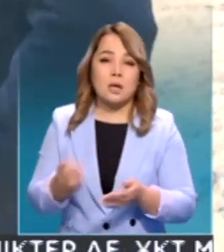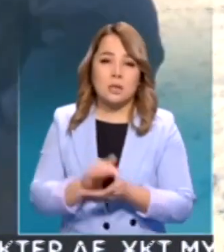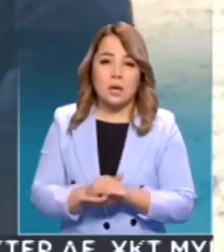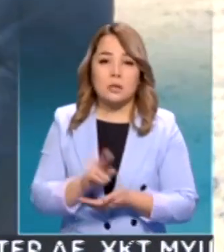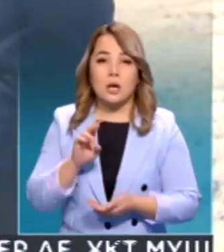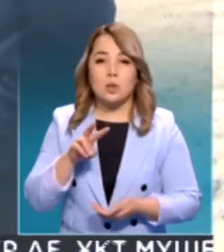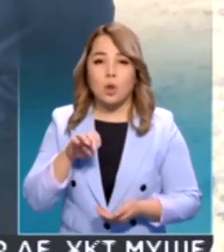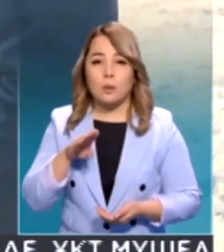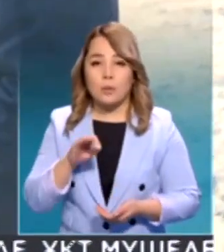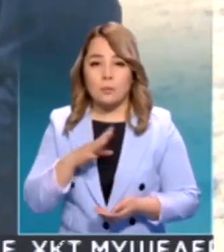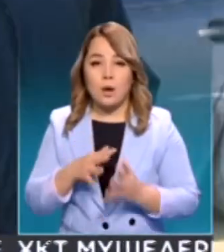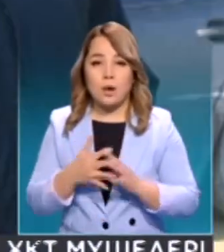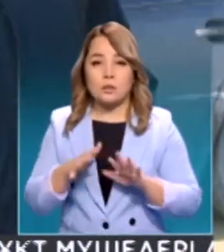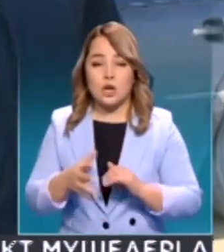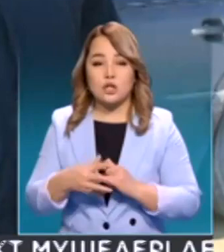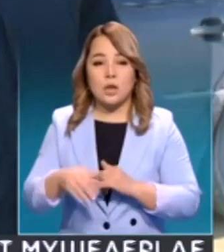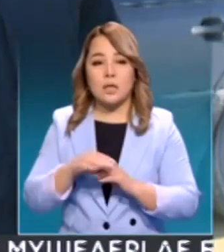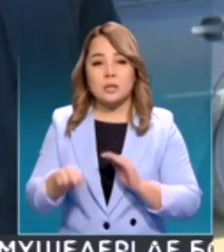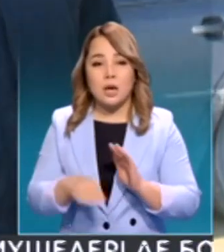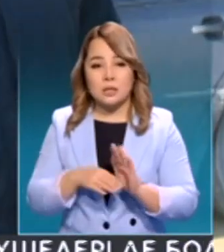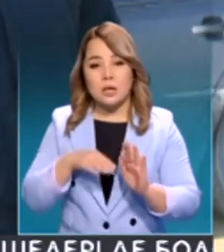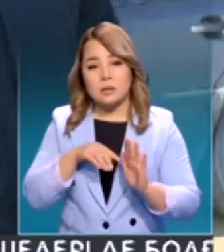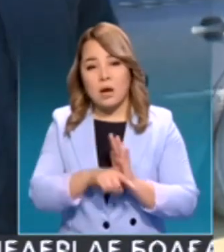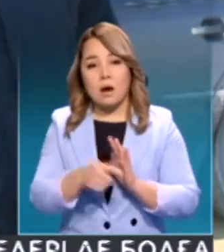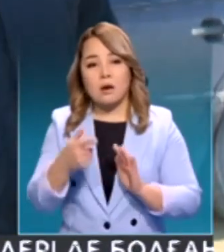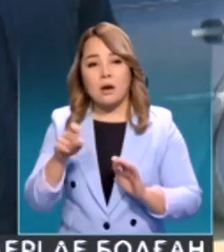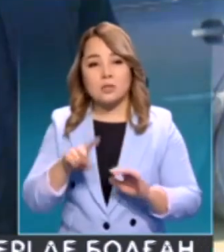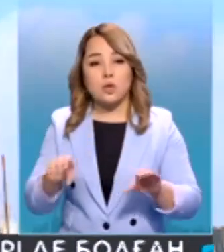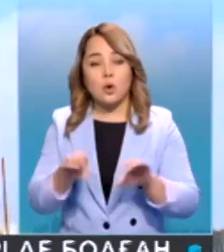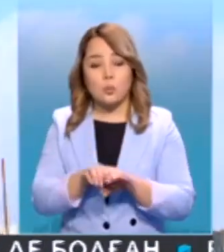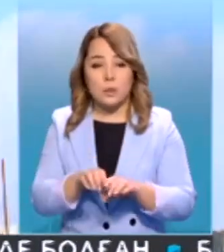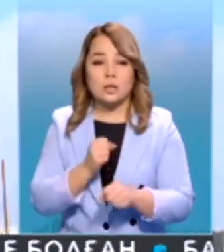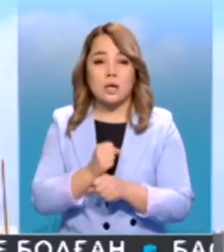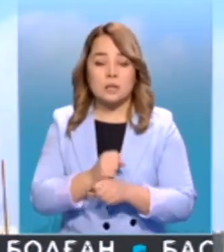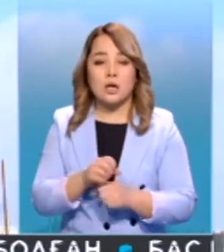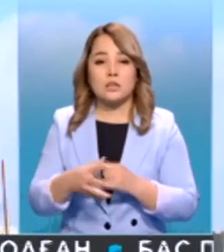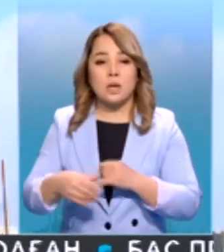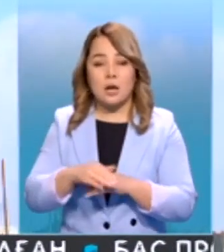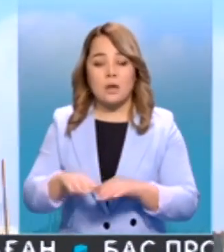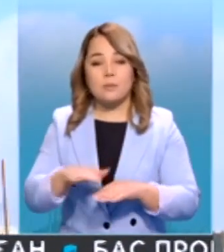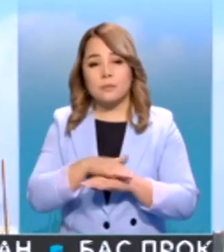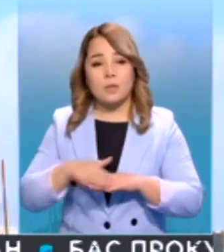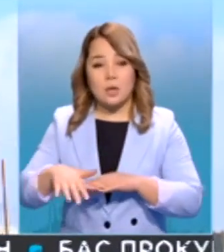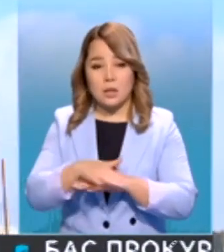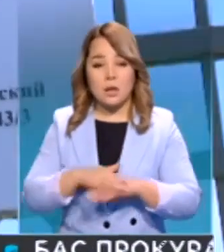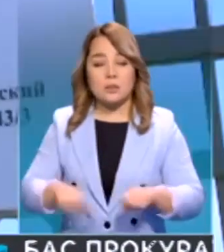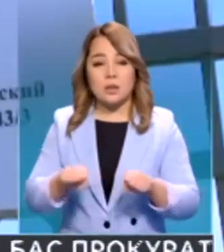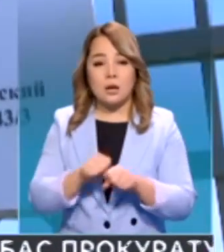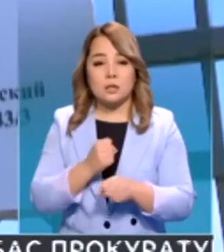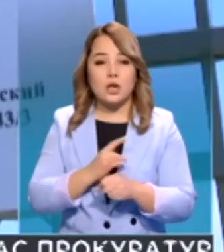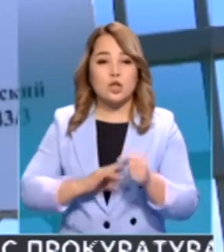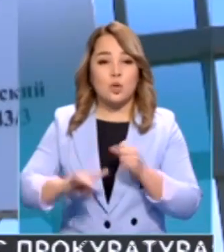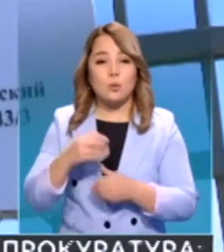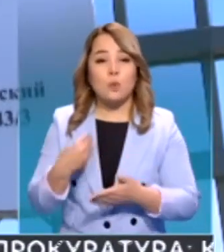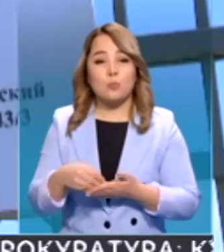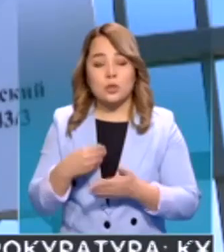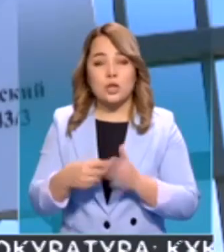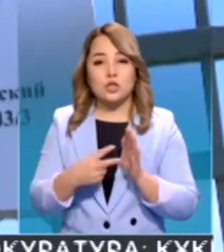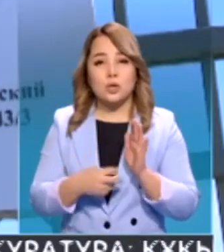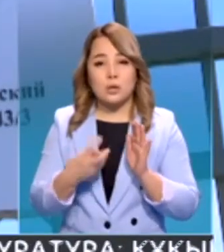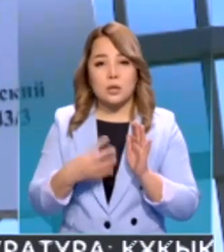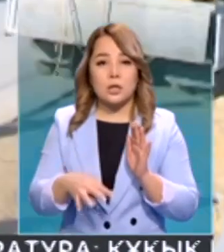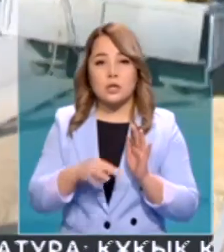Қызылтөбе ауылында кезінде жер астымен жүргізілген газ құбыры қазір қайтадан жер үстімен тартылып жатыр. Бұл үшін республикалық бюджеттен